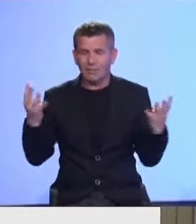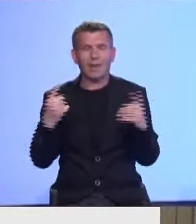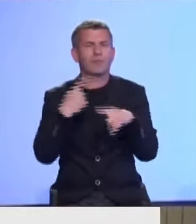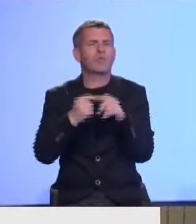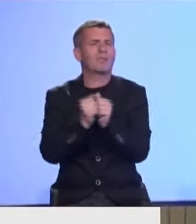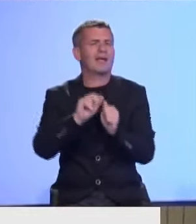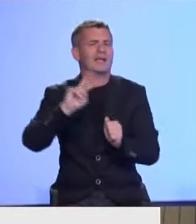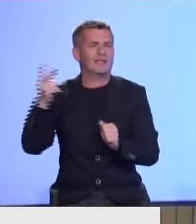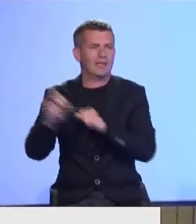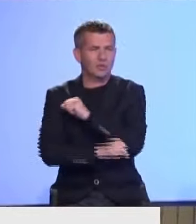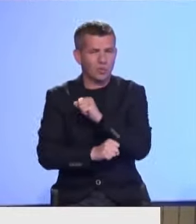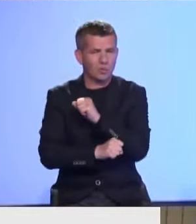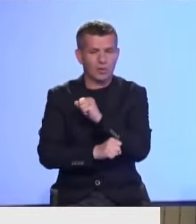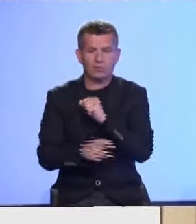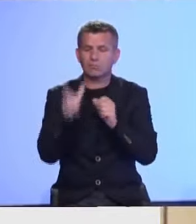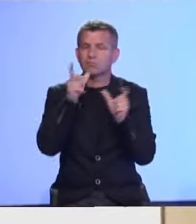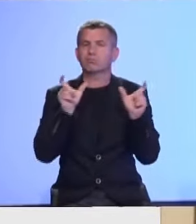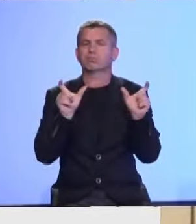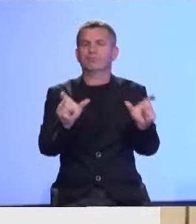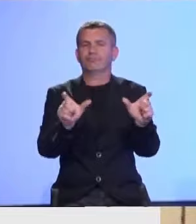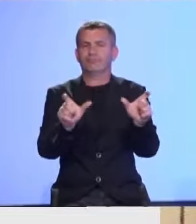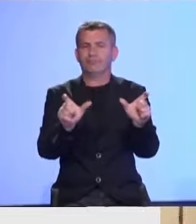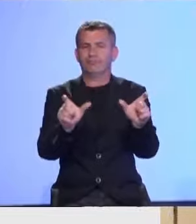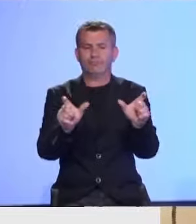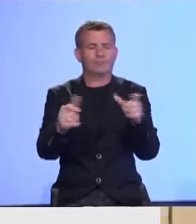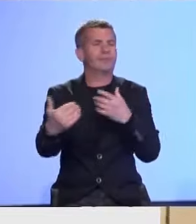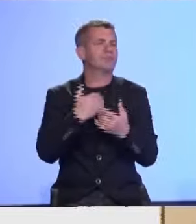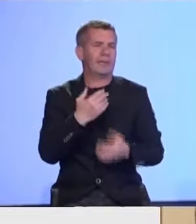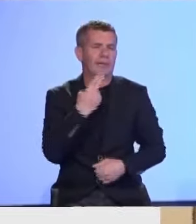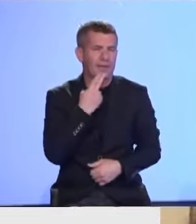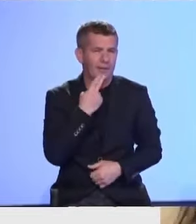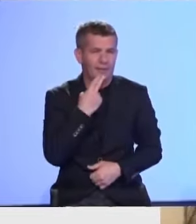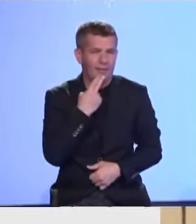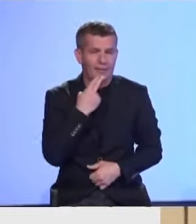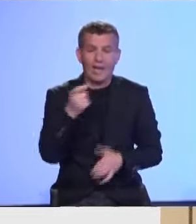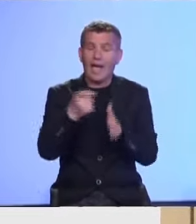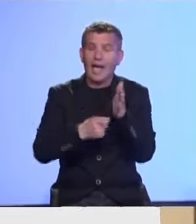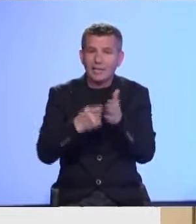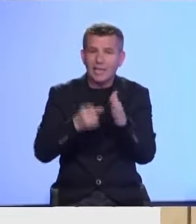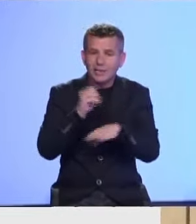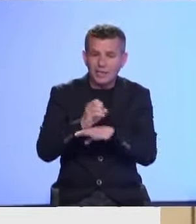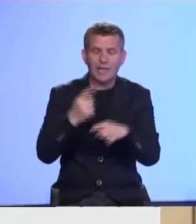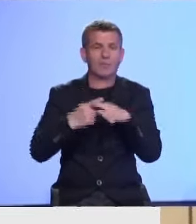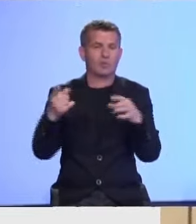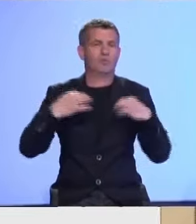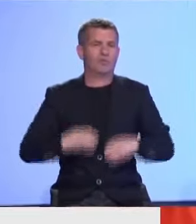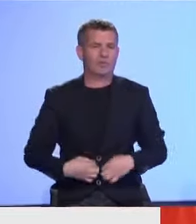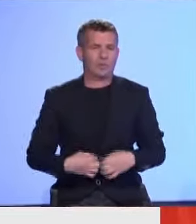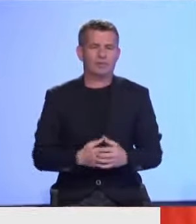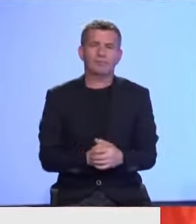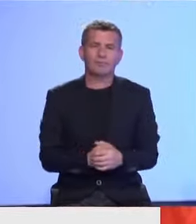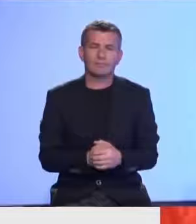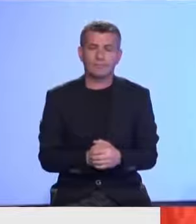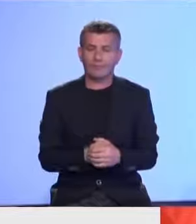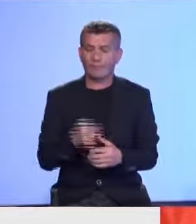studentët tjerë, duke i o pamundsuar daljet nga objekti të antarve të këshillit dhe vetë profesorit Krasniqi.